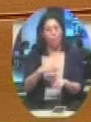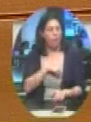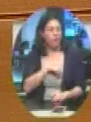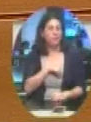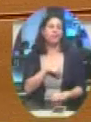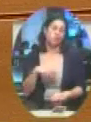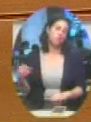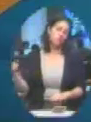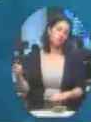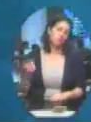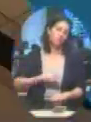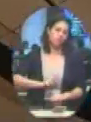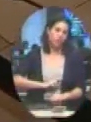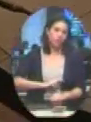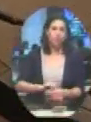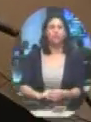לנגד עיניה.